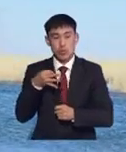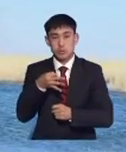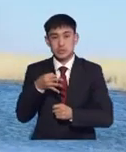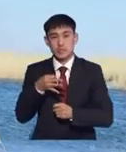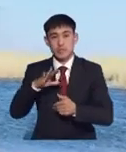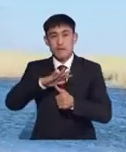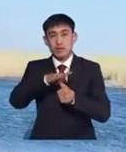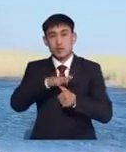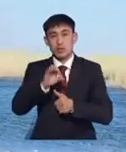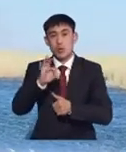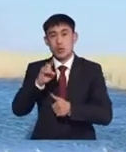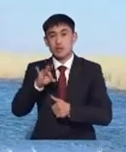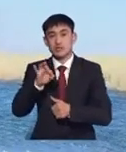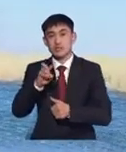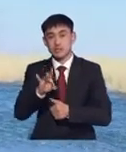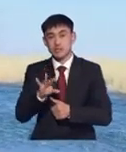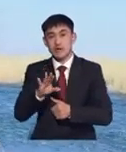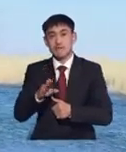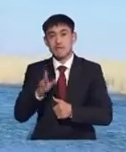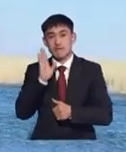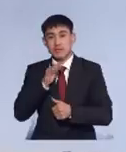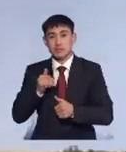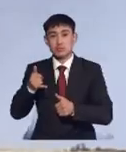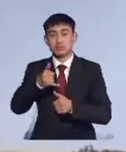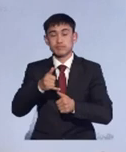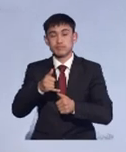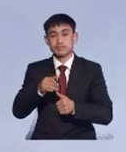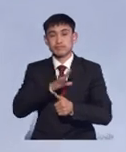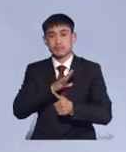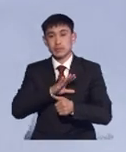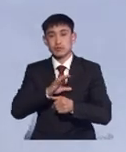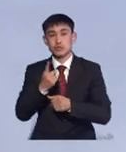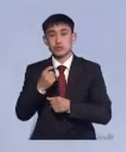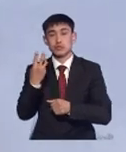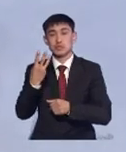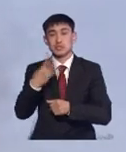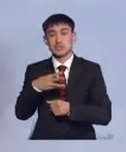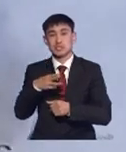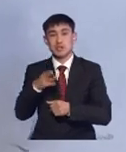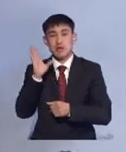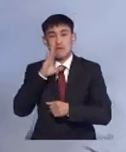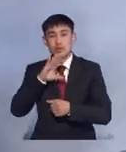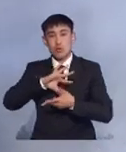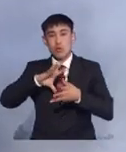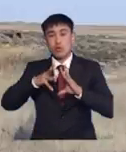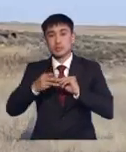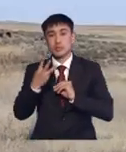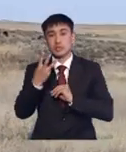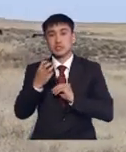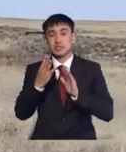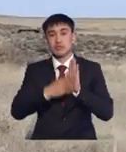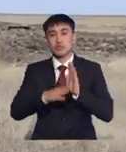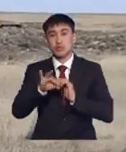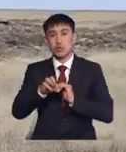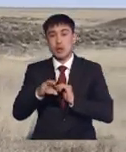области, вертолетом АО «Казавиаспас» водосливным устройством произведено 130 сбросов воды общим объемом 390